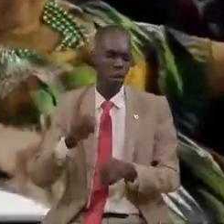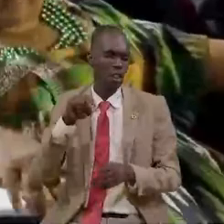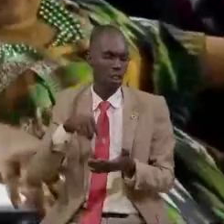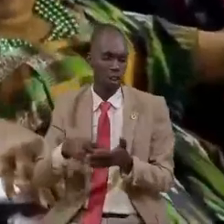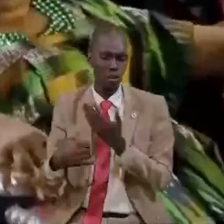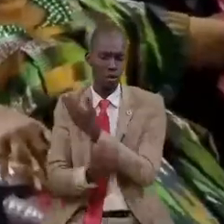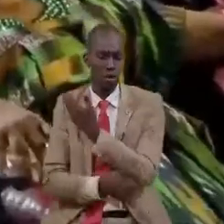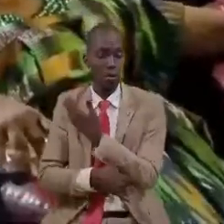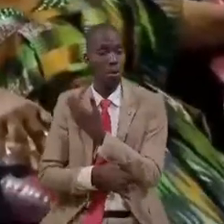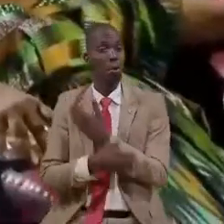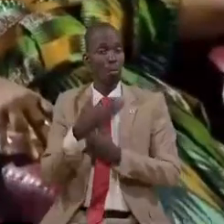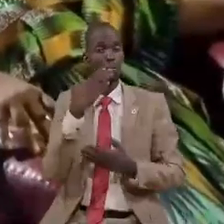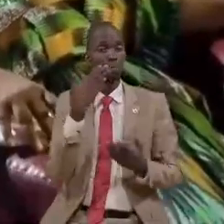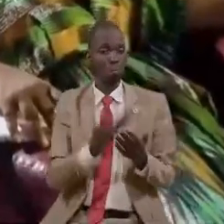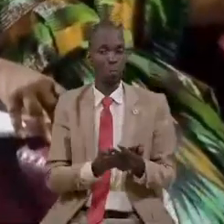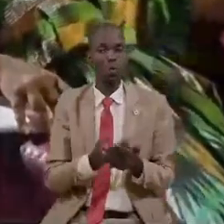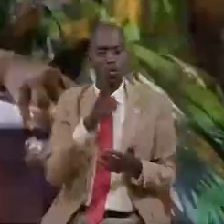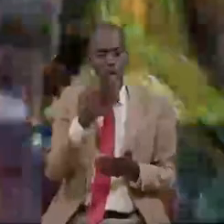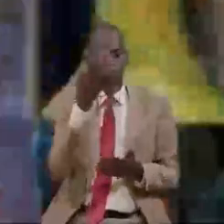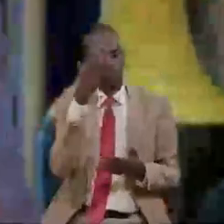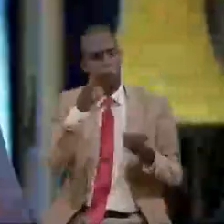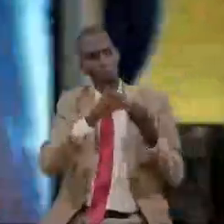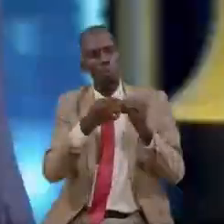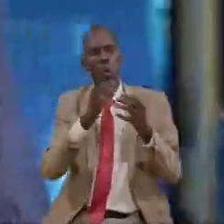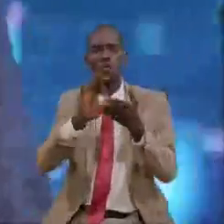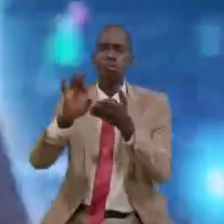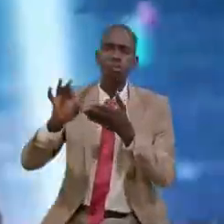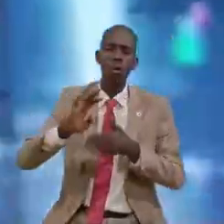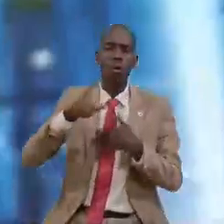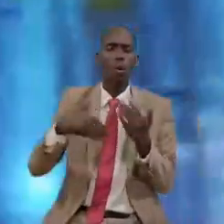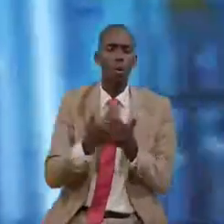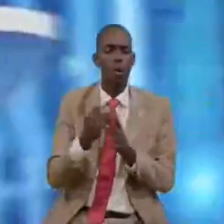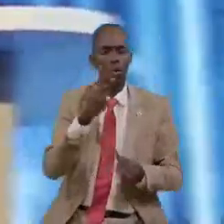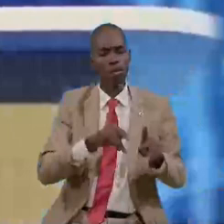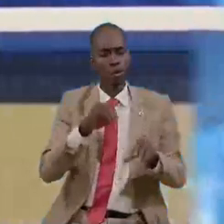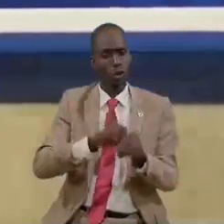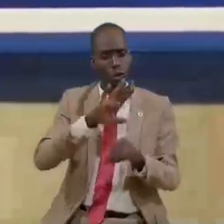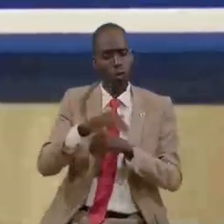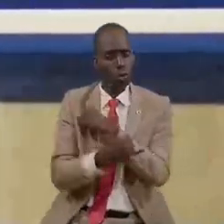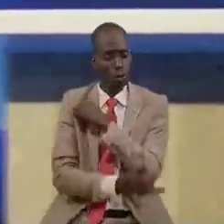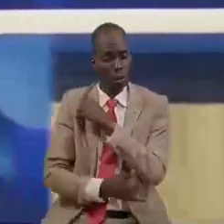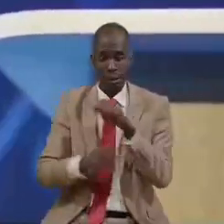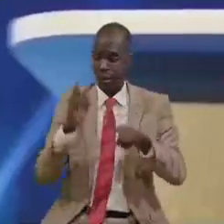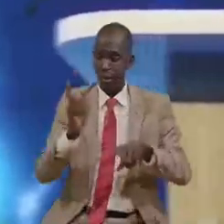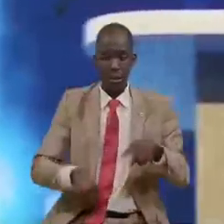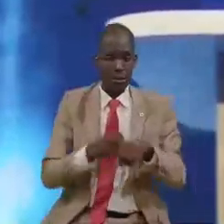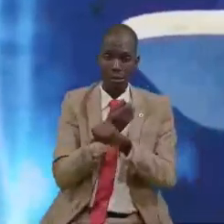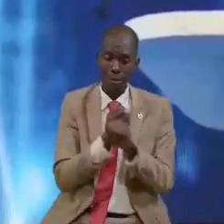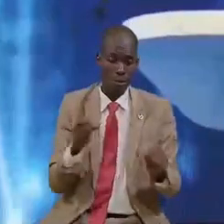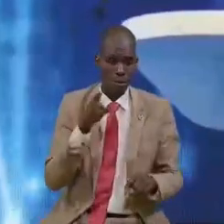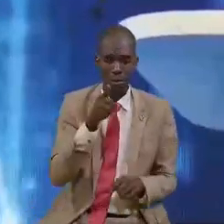de notre pays, mais savoir la connaître la population de votre pays ne peut pas vous amener au ciel. Cette connaissance est bonne.